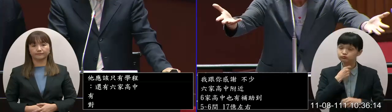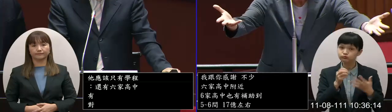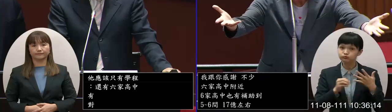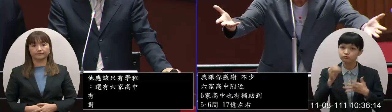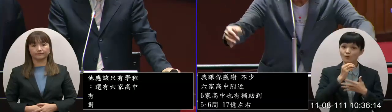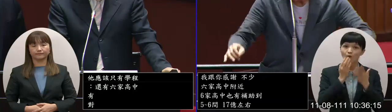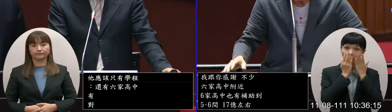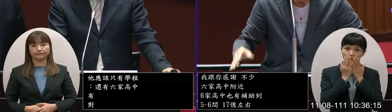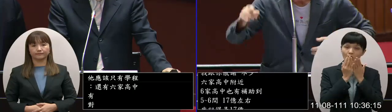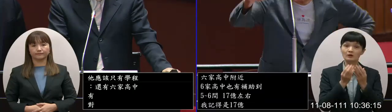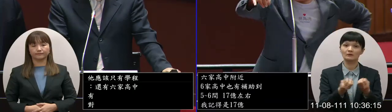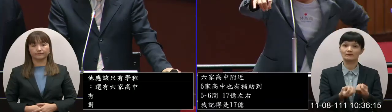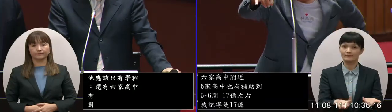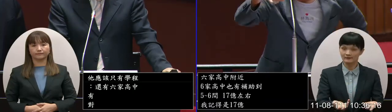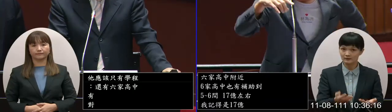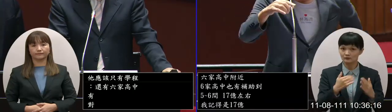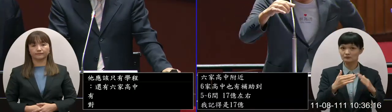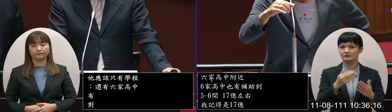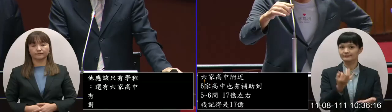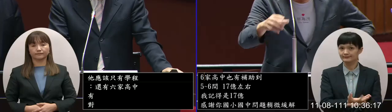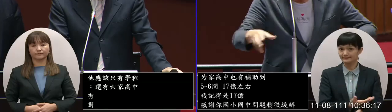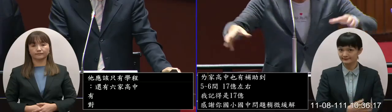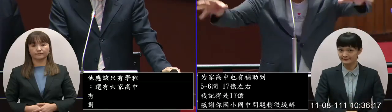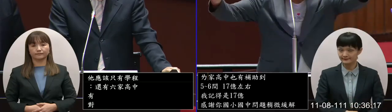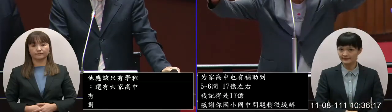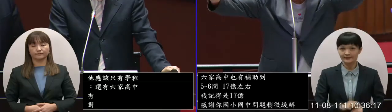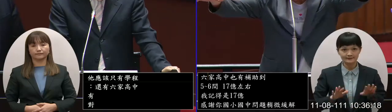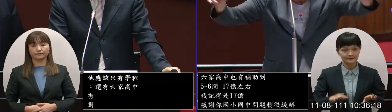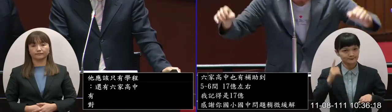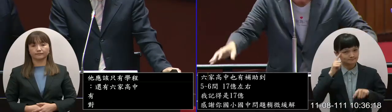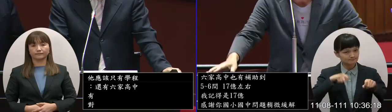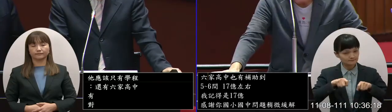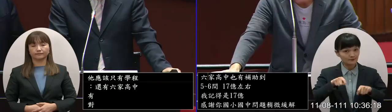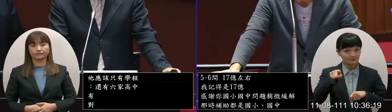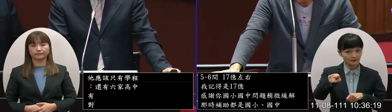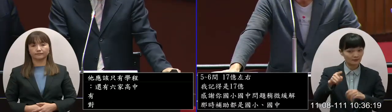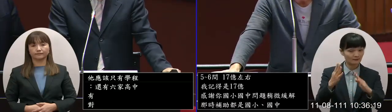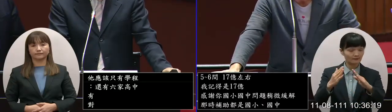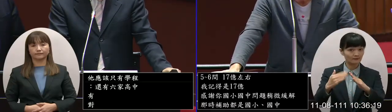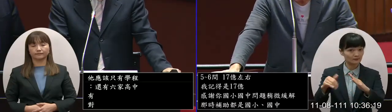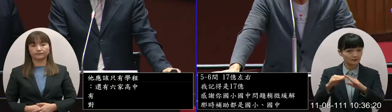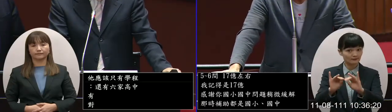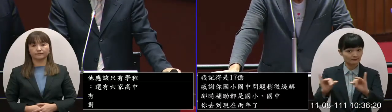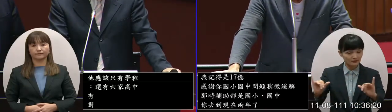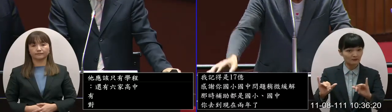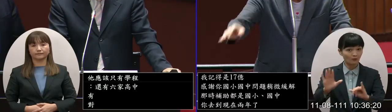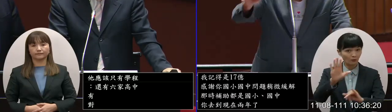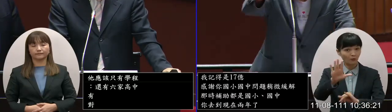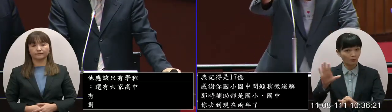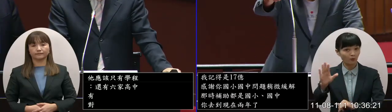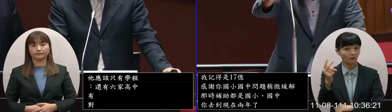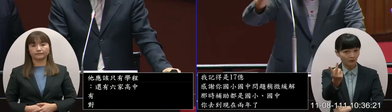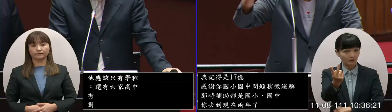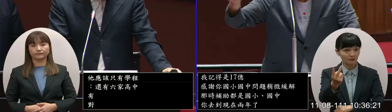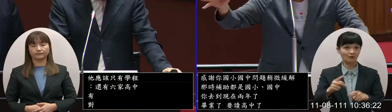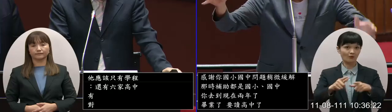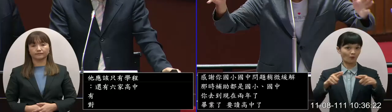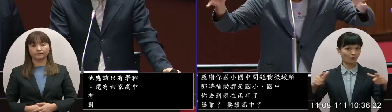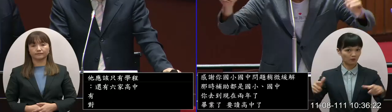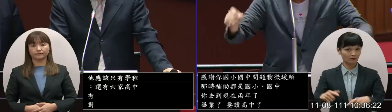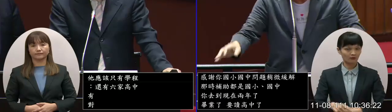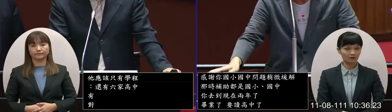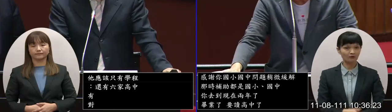啊。啊，今麦甲你想这个解方，就是有两块地那么大在那里，那请教育部